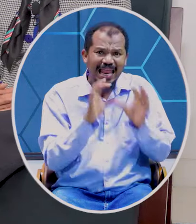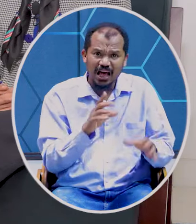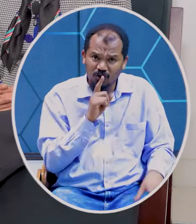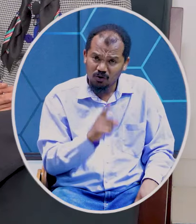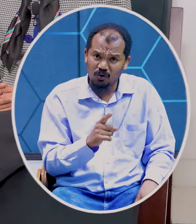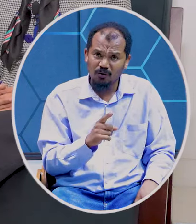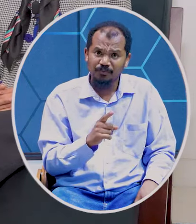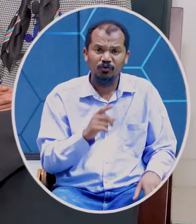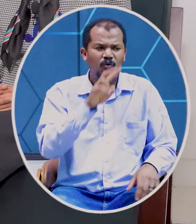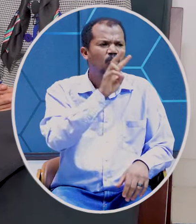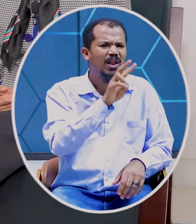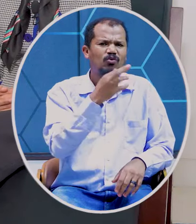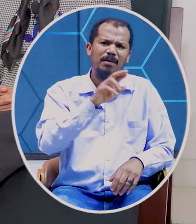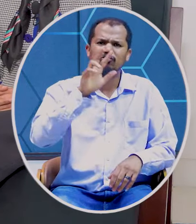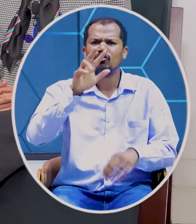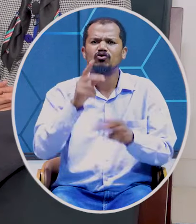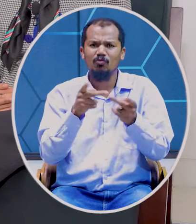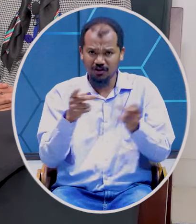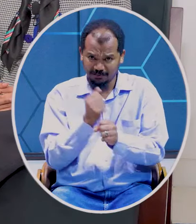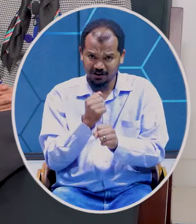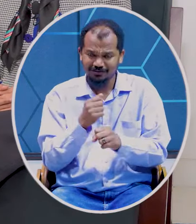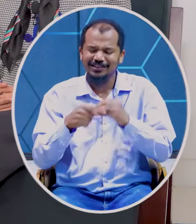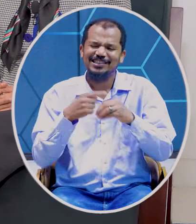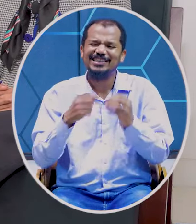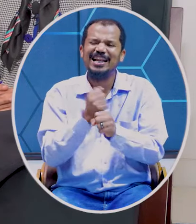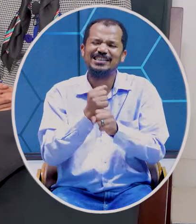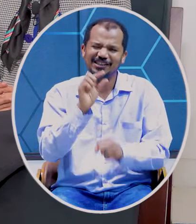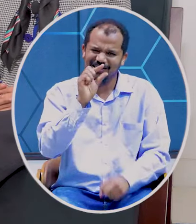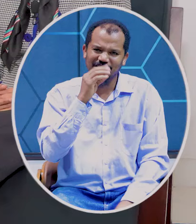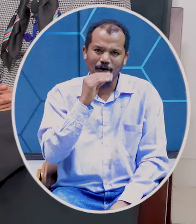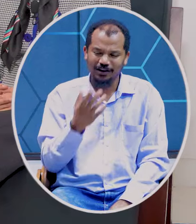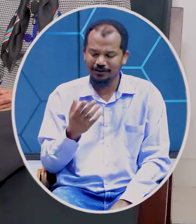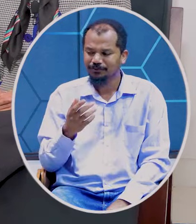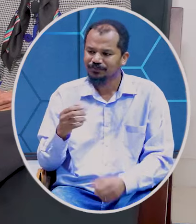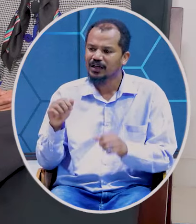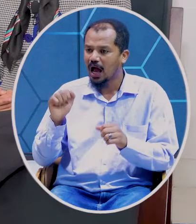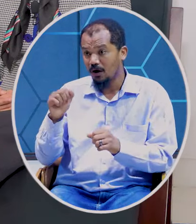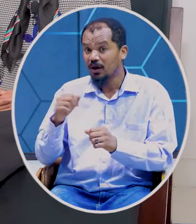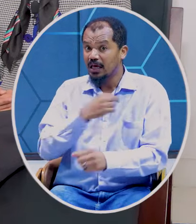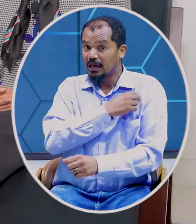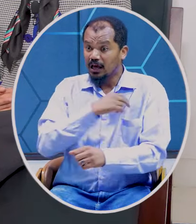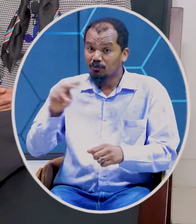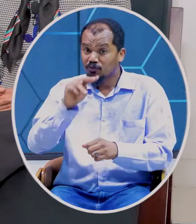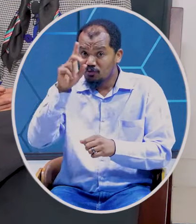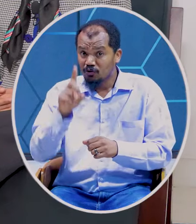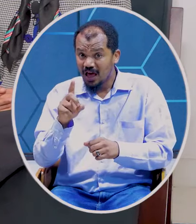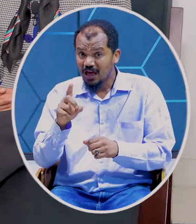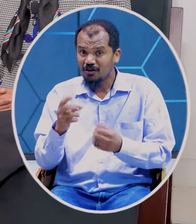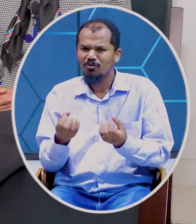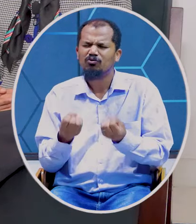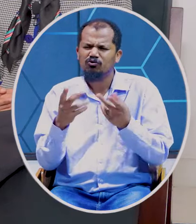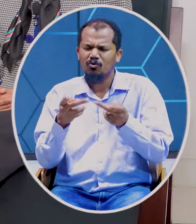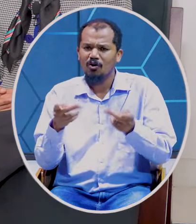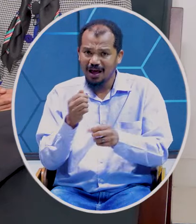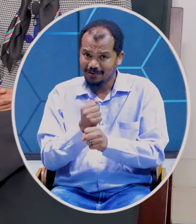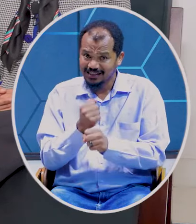ስለሌላቸው ነው 2-3 ቦታ የምትሰሩት? እንደው ስለ ስራሽ ትንሽ አውሪኝ እስኪ። ያው ህክምና ሙያ ላይ